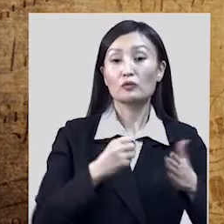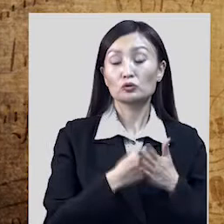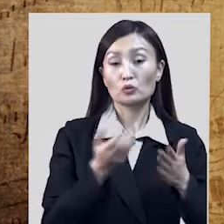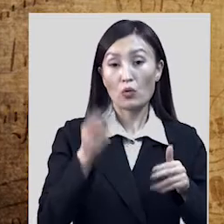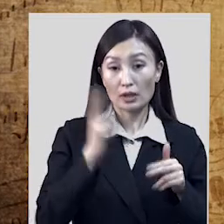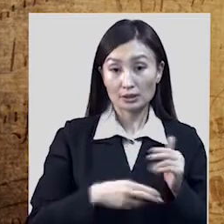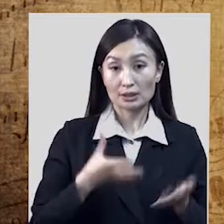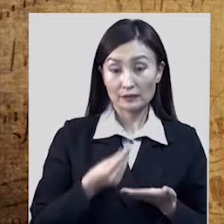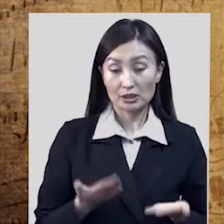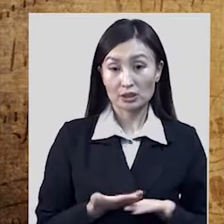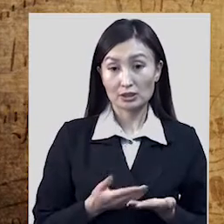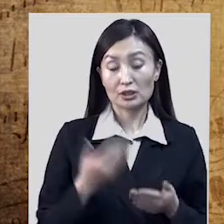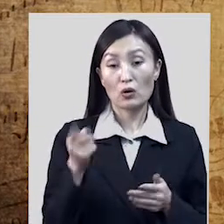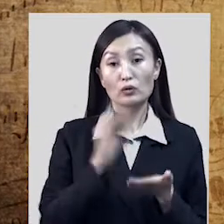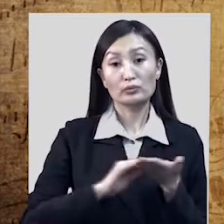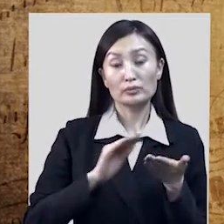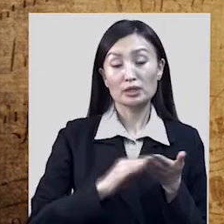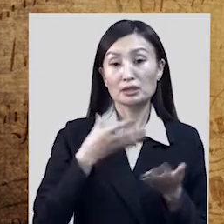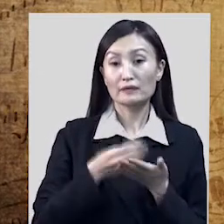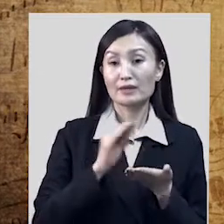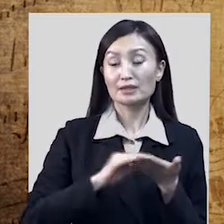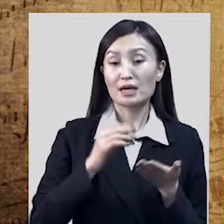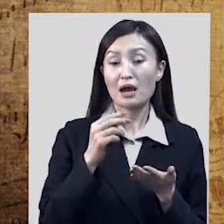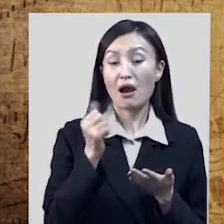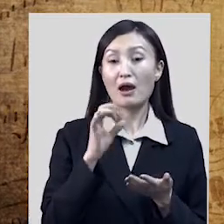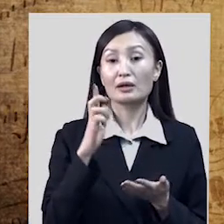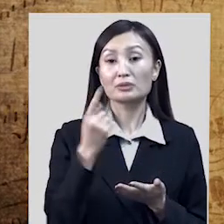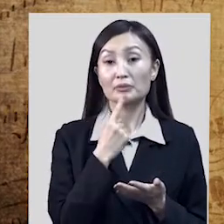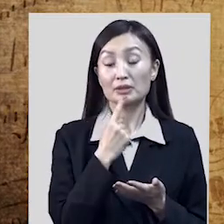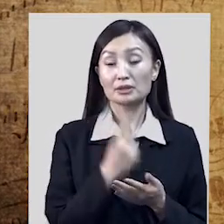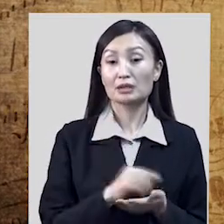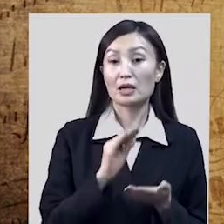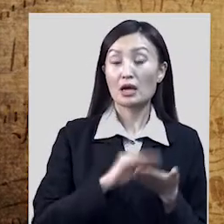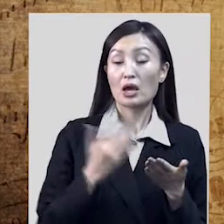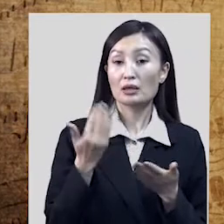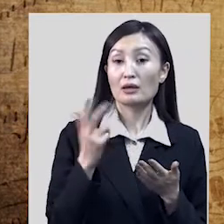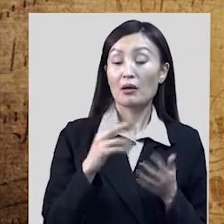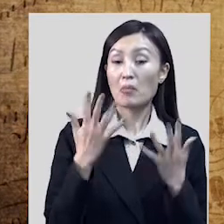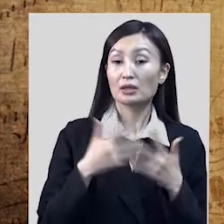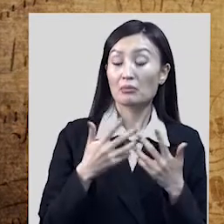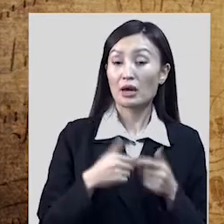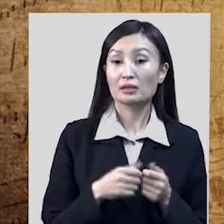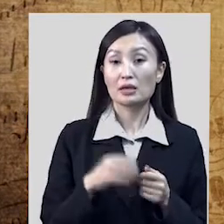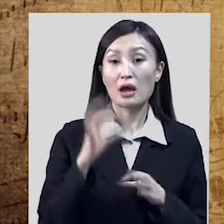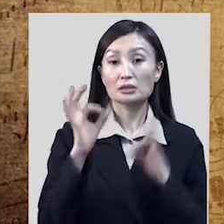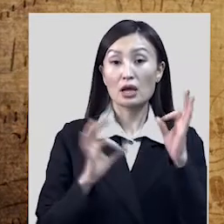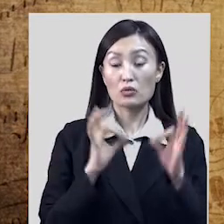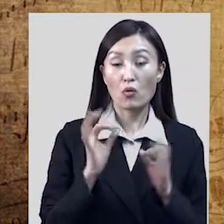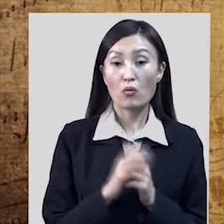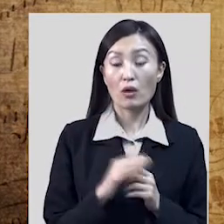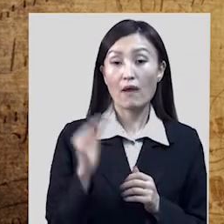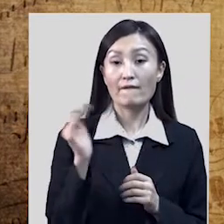жизни аль-бируни писал свои сочинения на арабском языке сочинение люри не посвящена математики астрономии